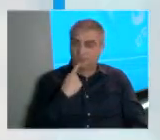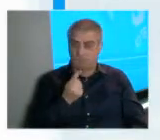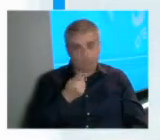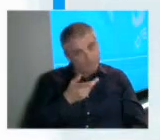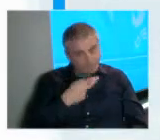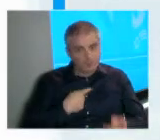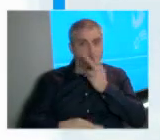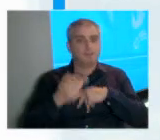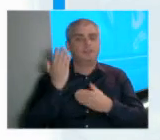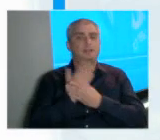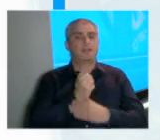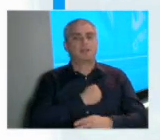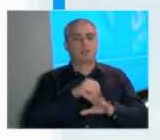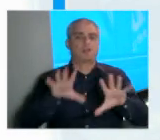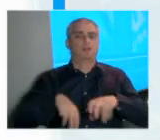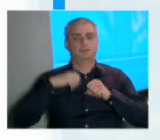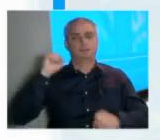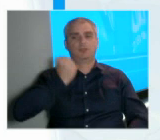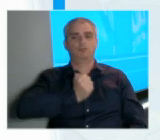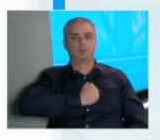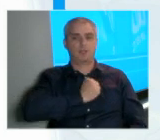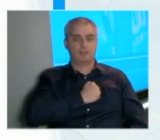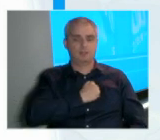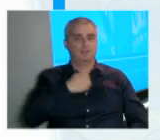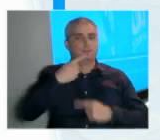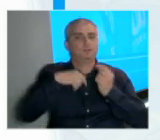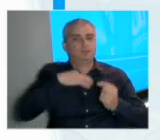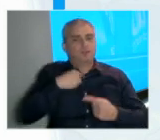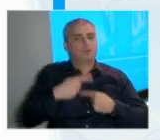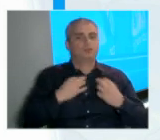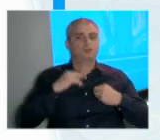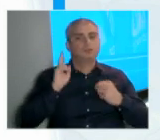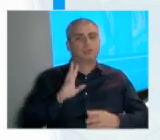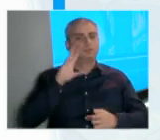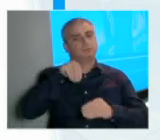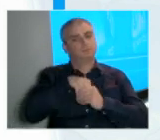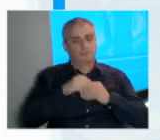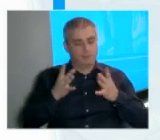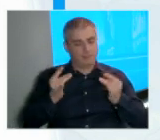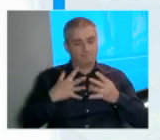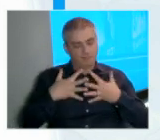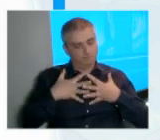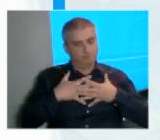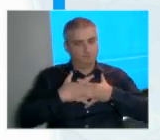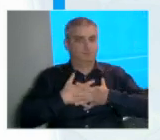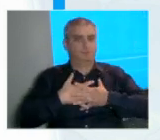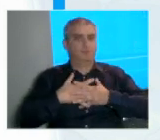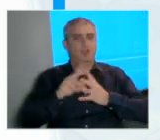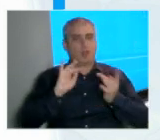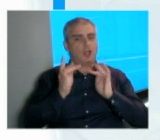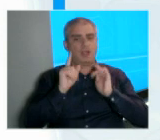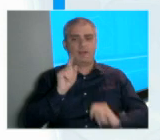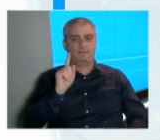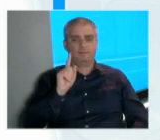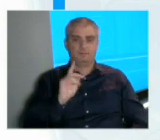בנט, נחזיר את תיק הדתות לידי הציונות הדתית, המסורת שלנו והמורשת שלנו צריכים להפוך לדבק של אחדות ולא